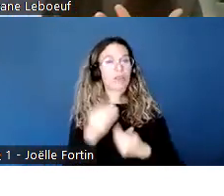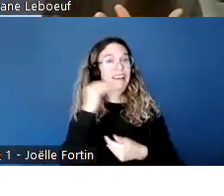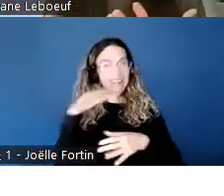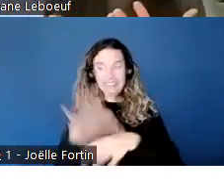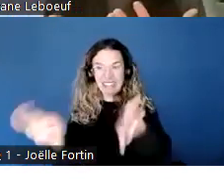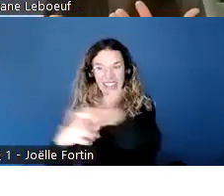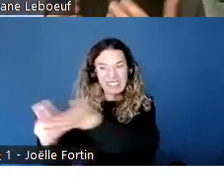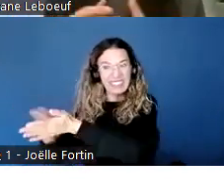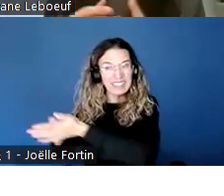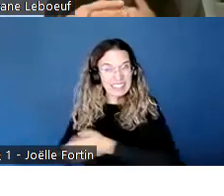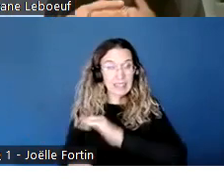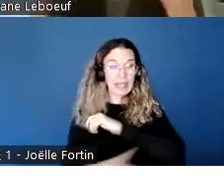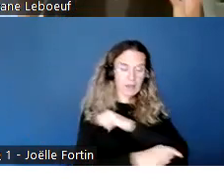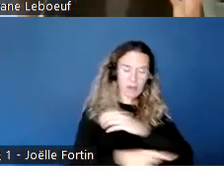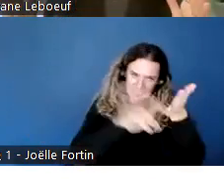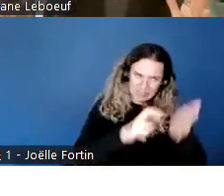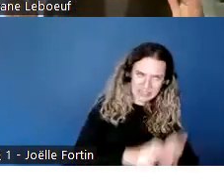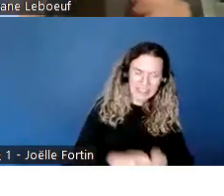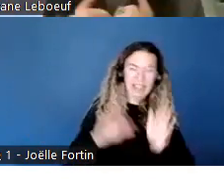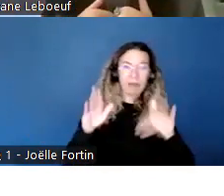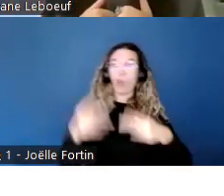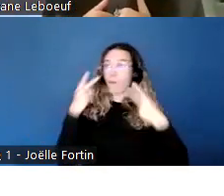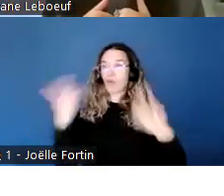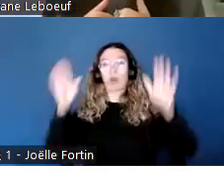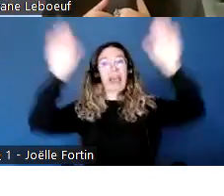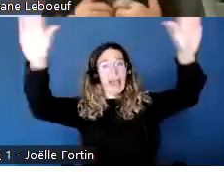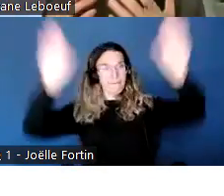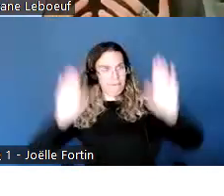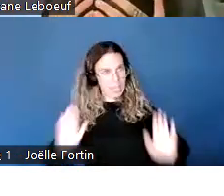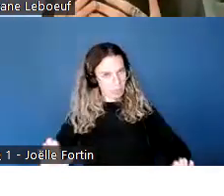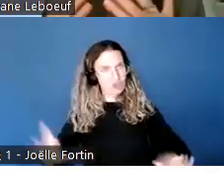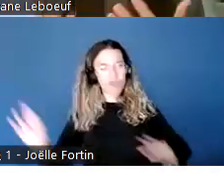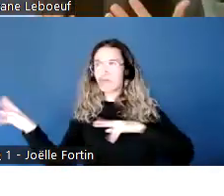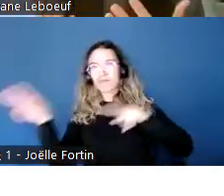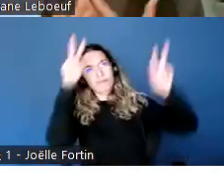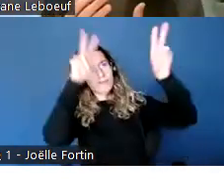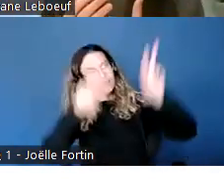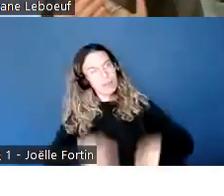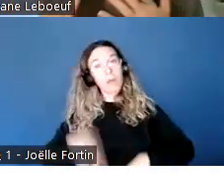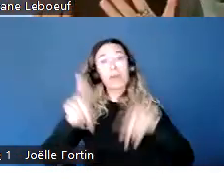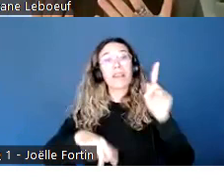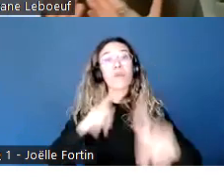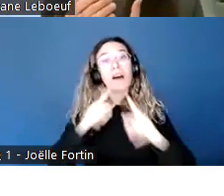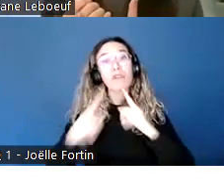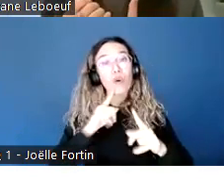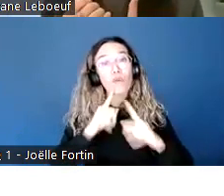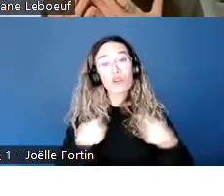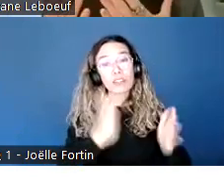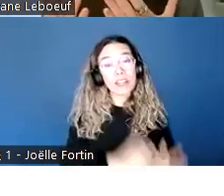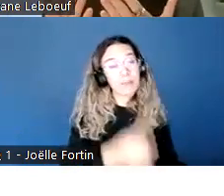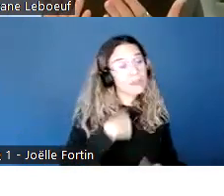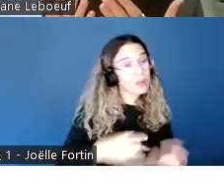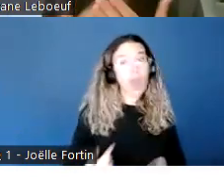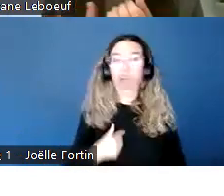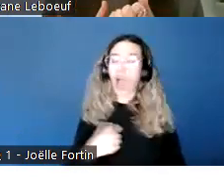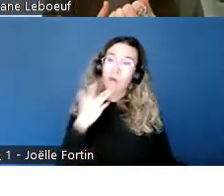signer, l'ensemble des employés aussi. Elle va être affichée à la vue de tous. Et même dans certaines entrevues, des gestionnaires nous disaient, ben moi, j'aimerais ça